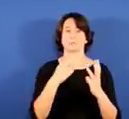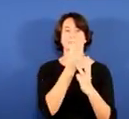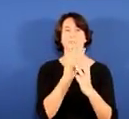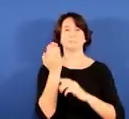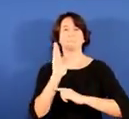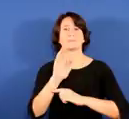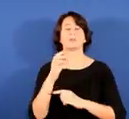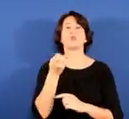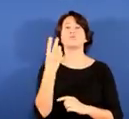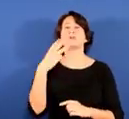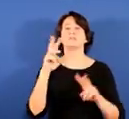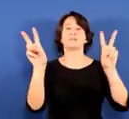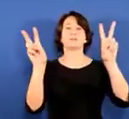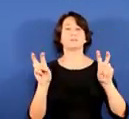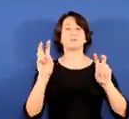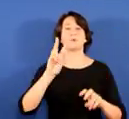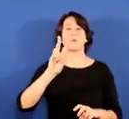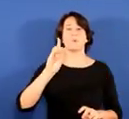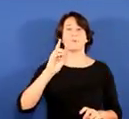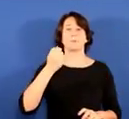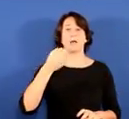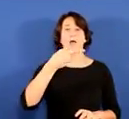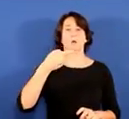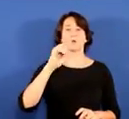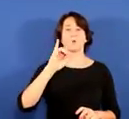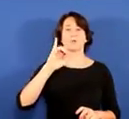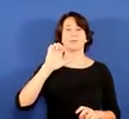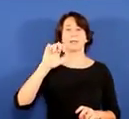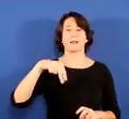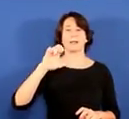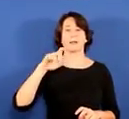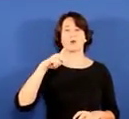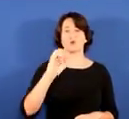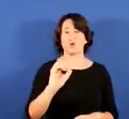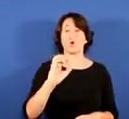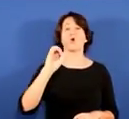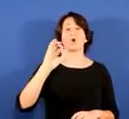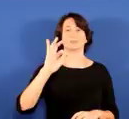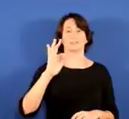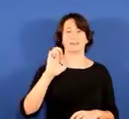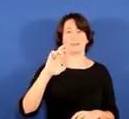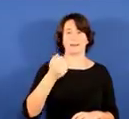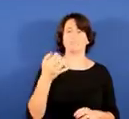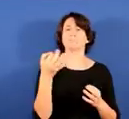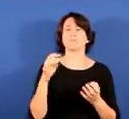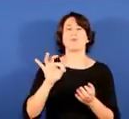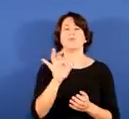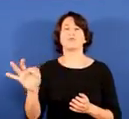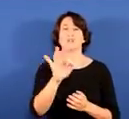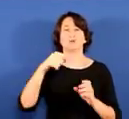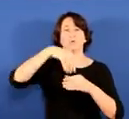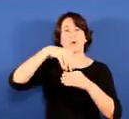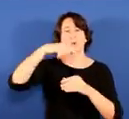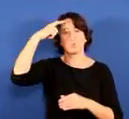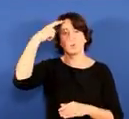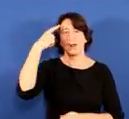Aldundiko Euskara zuzendari nagusia, Mirendo Baran, Topagune Euskara Elkarteen Federazioko zuzendaria, Jasone Mendizabal, Topaguneko kidea Aritz